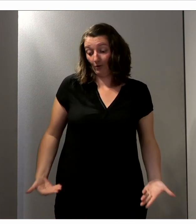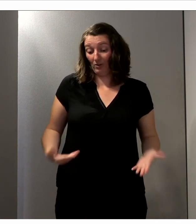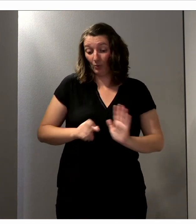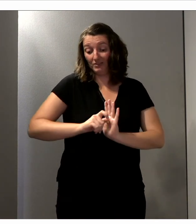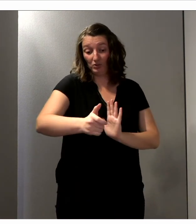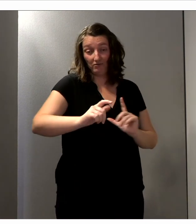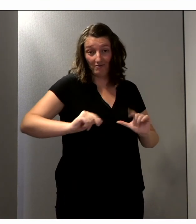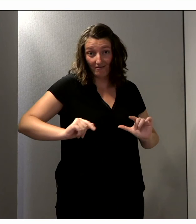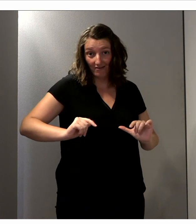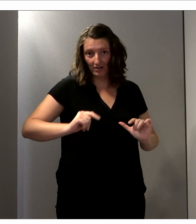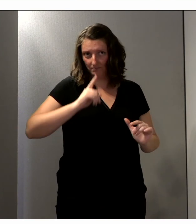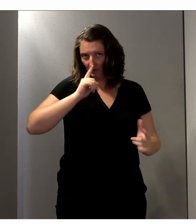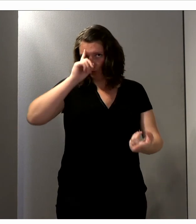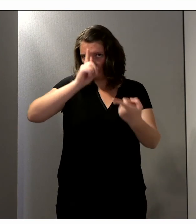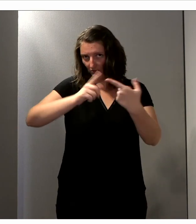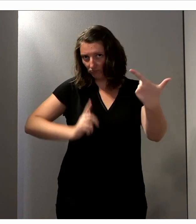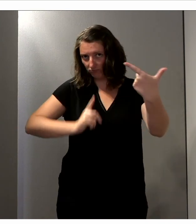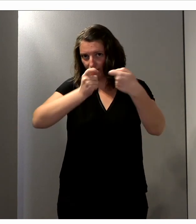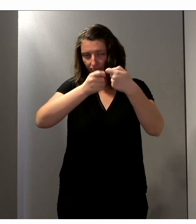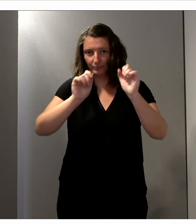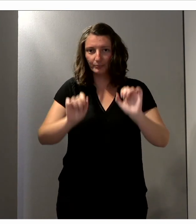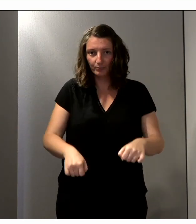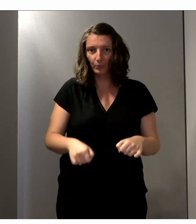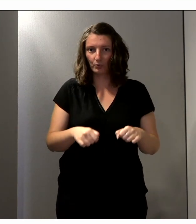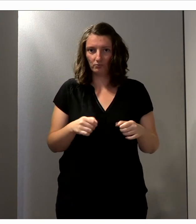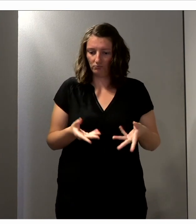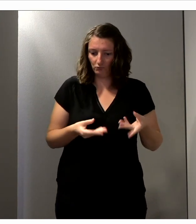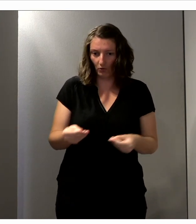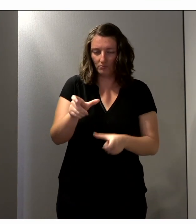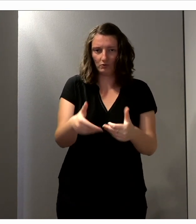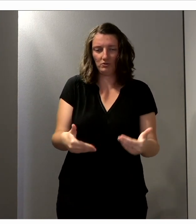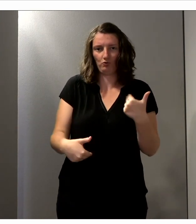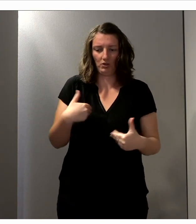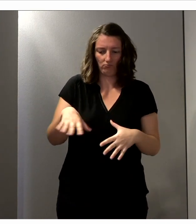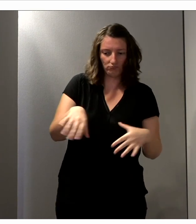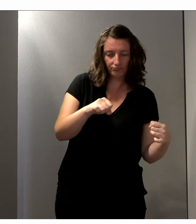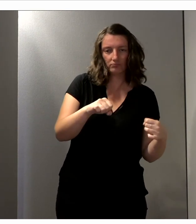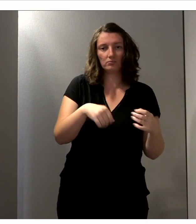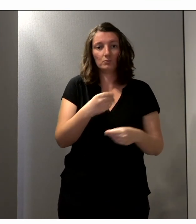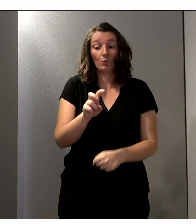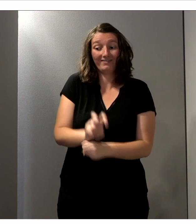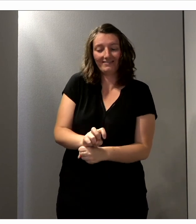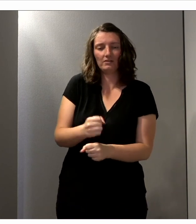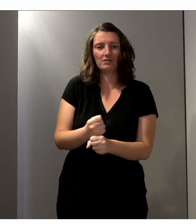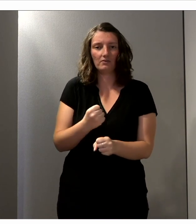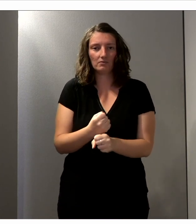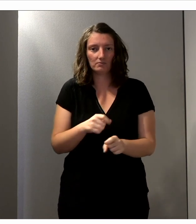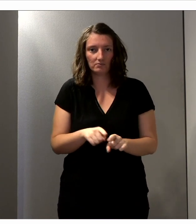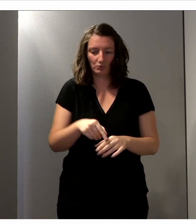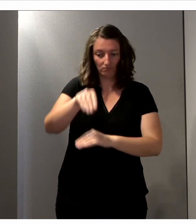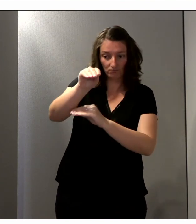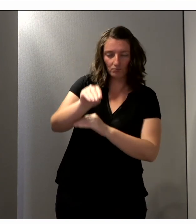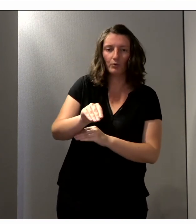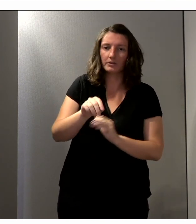peuvent répondre aux objectifs d'accès et de maintien dans l'emploi et dans une certaine mesure de protection des personnes